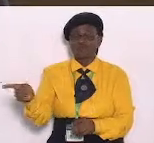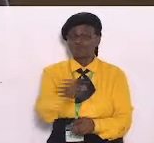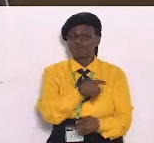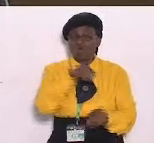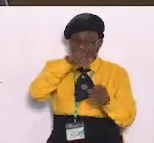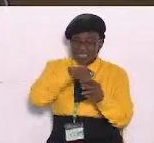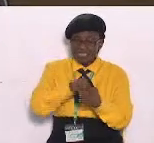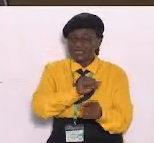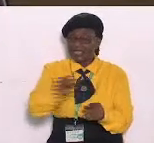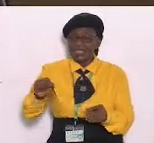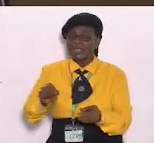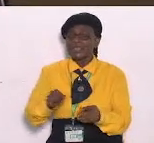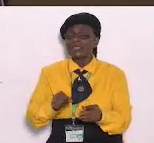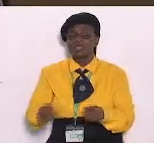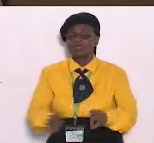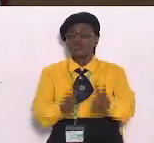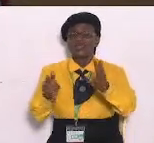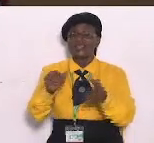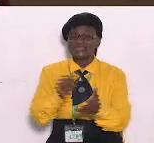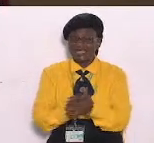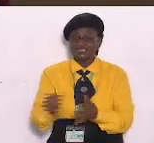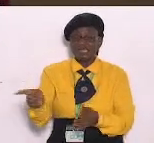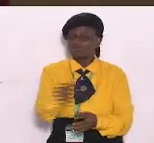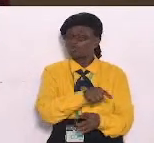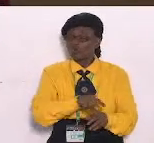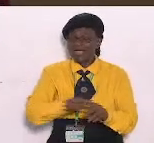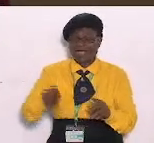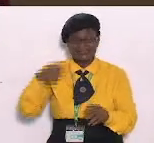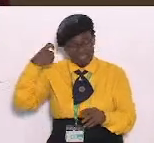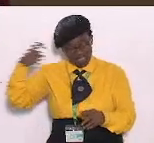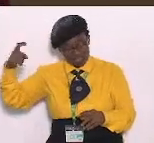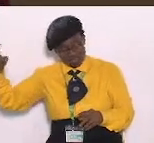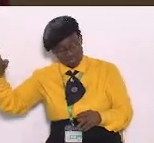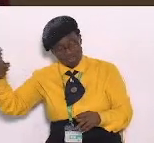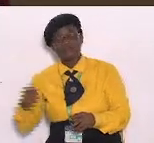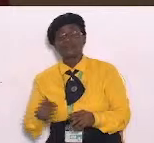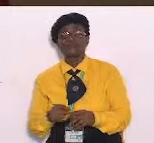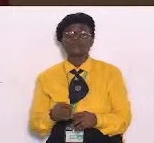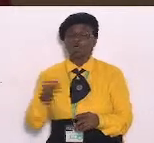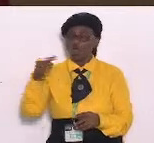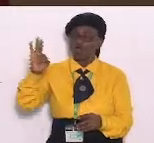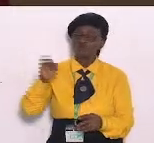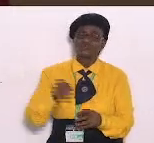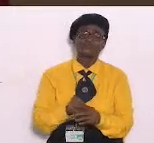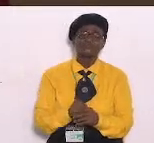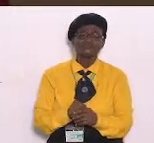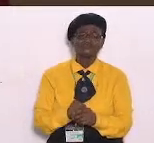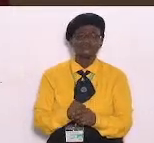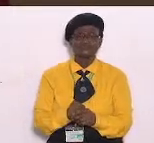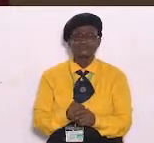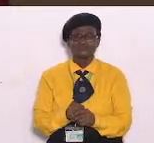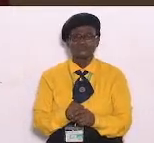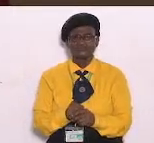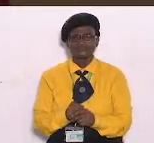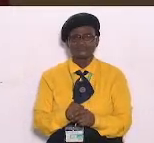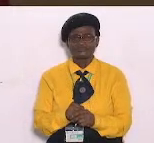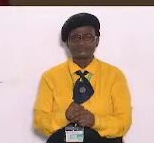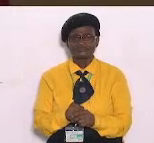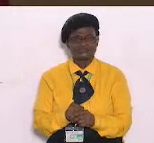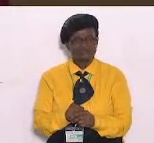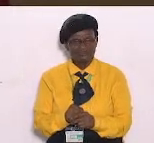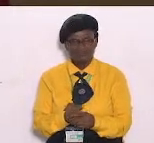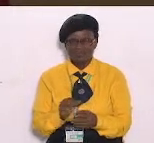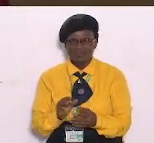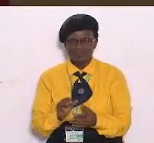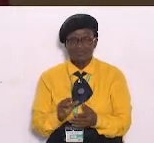toi de la manière dont tu ne n'imagineras même pas